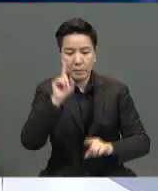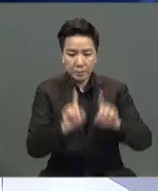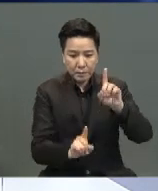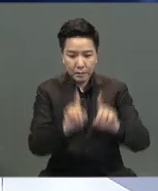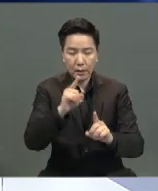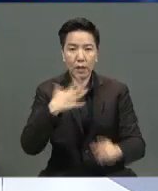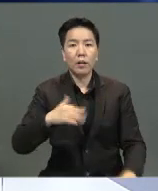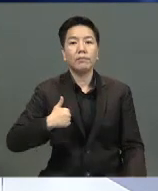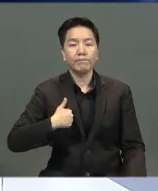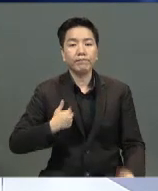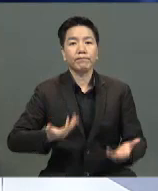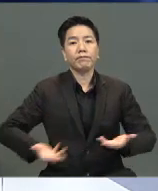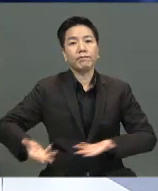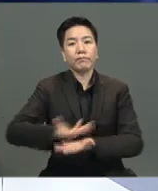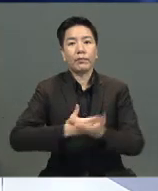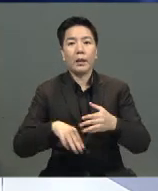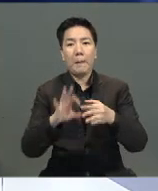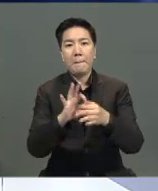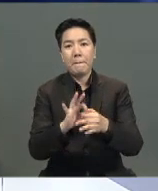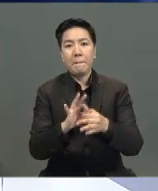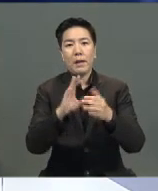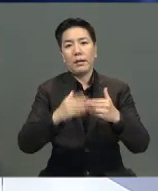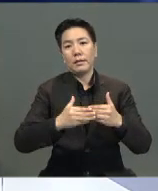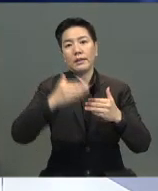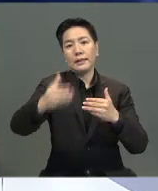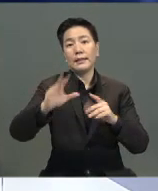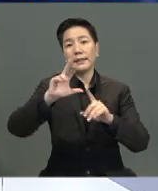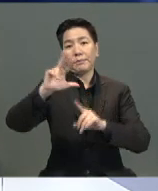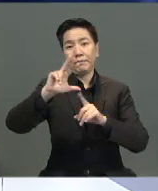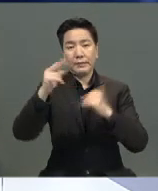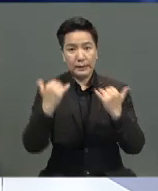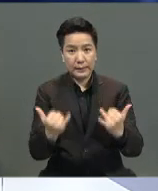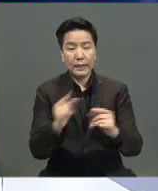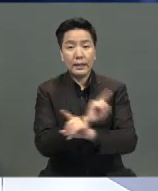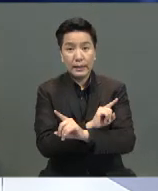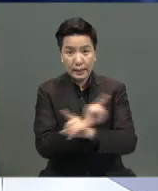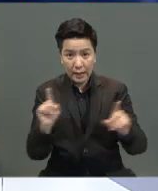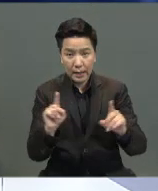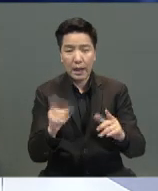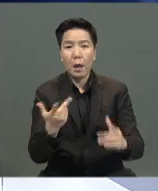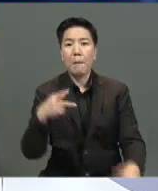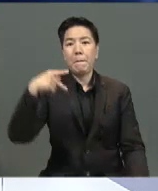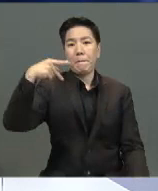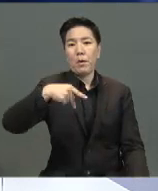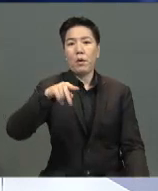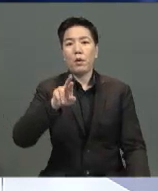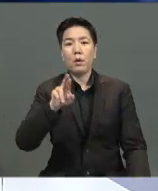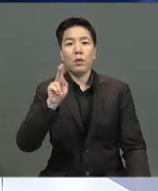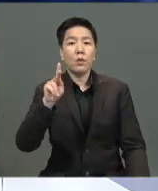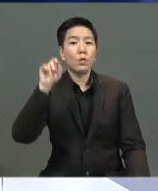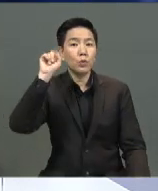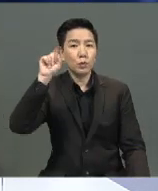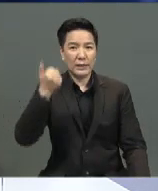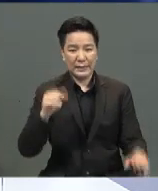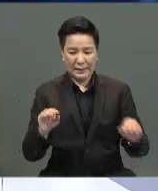สถานการณ์ก่อนที่จะพิจารณาคลายล็อกในระยะที่3นะครับแต่ว่าการพิจารณาเรื่องของการใช้พรกฉุกเฉินที่จะ